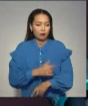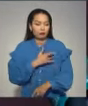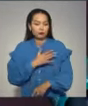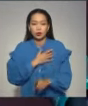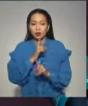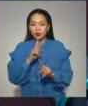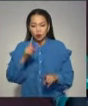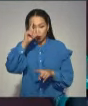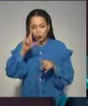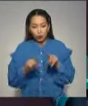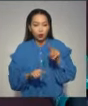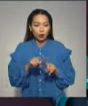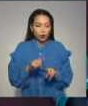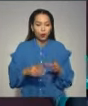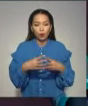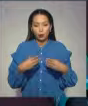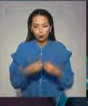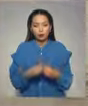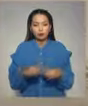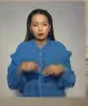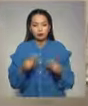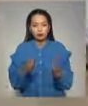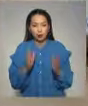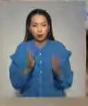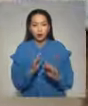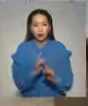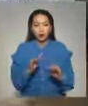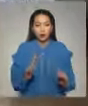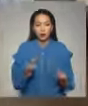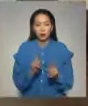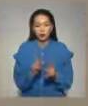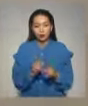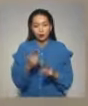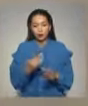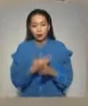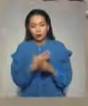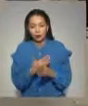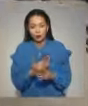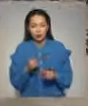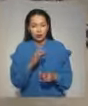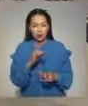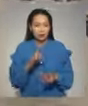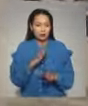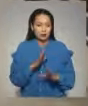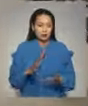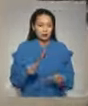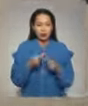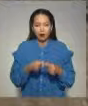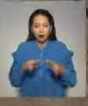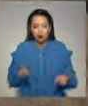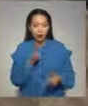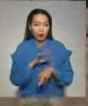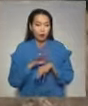Түркиядағы туыстарының отбасыларына орналастырылады. Балаларға стрессті жеңуге көмектесу үшін еріктілер күн сайын әр түрлі іс-шаралар